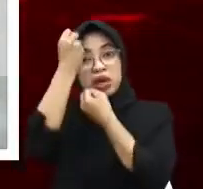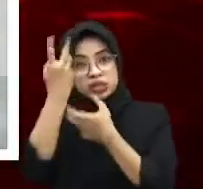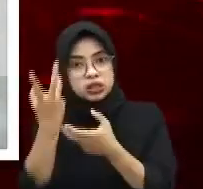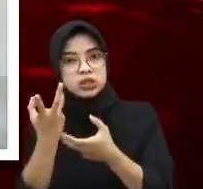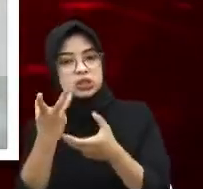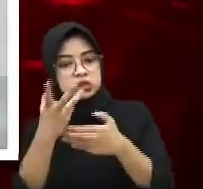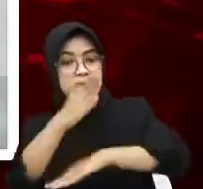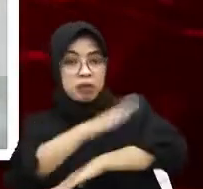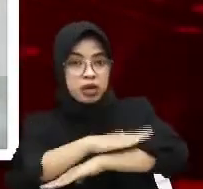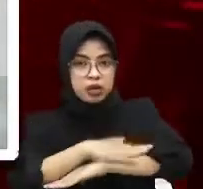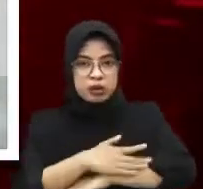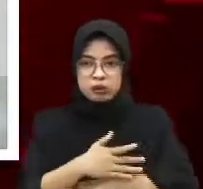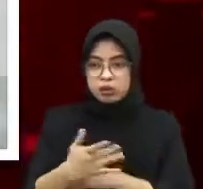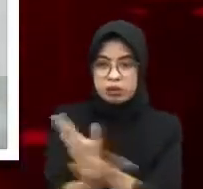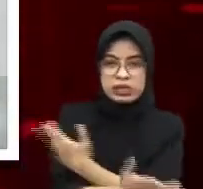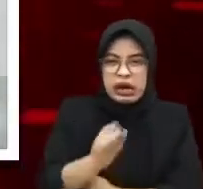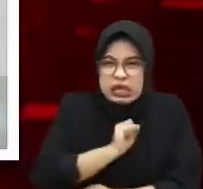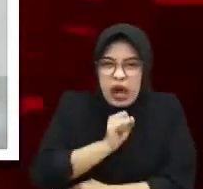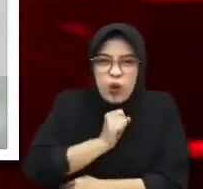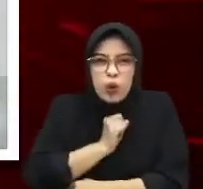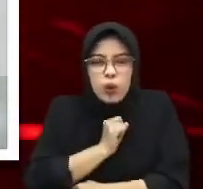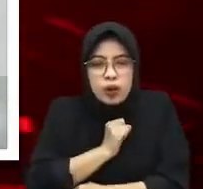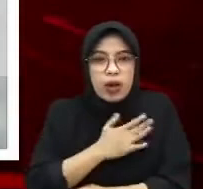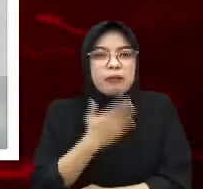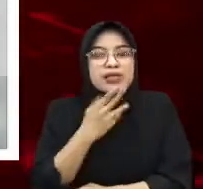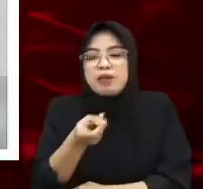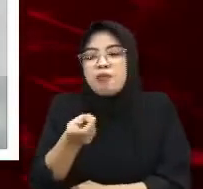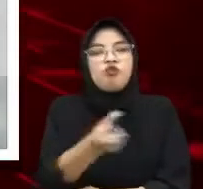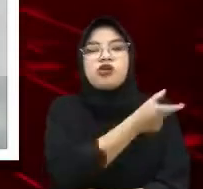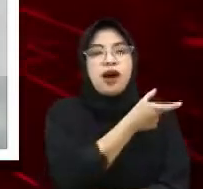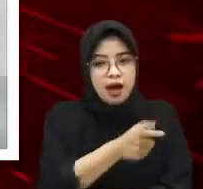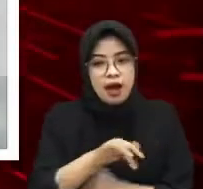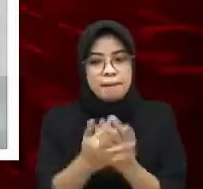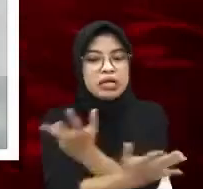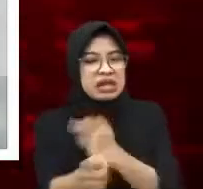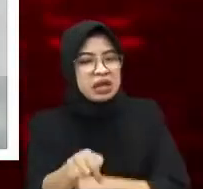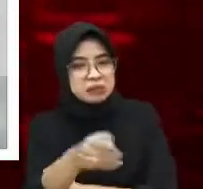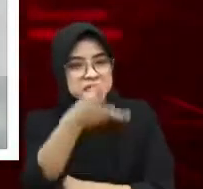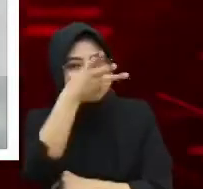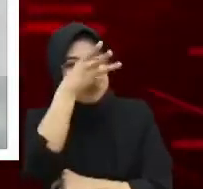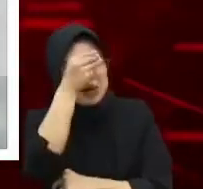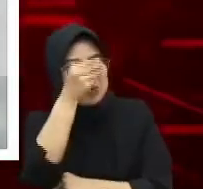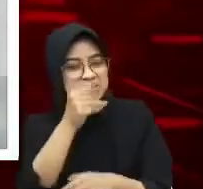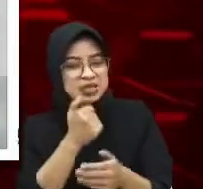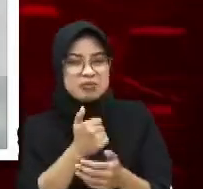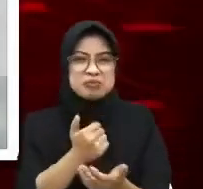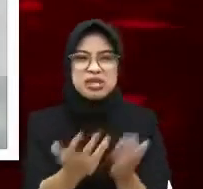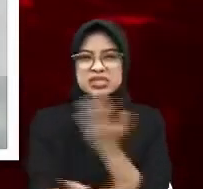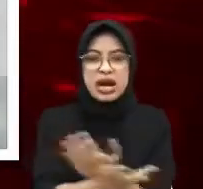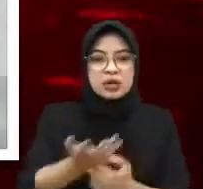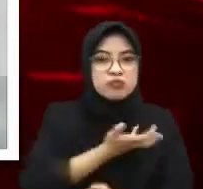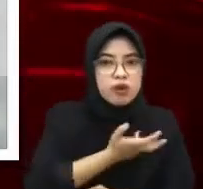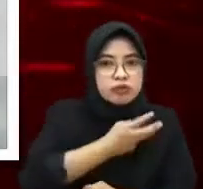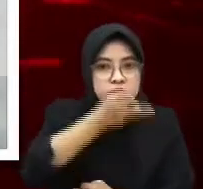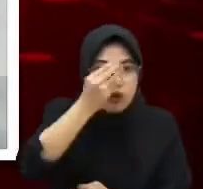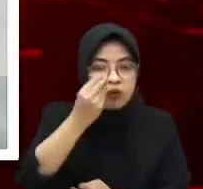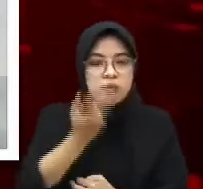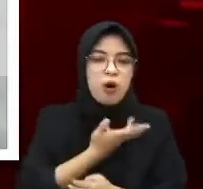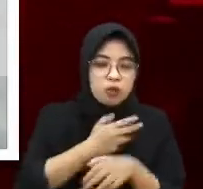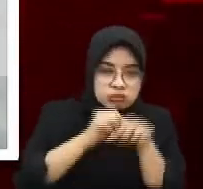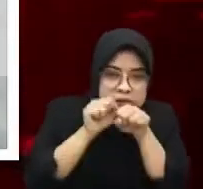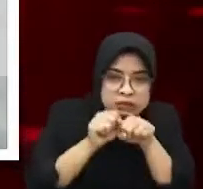di mana ada unsur ketakutan, itu biasanya mudah sekali membuat orang kemudian ingin tahu dan kemudian ingin